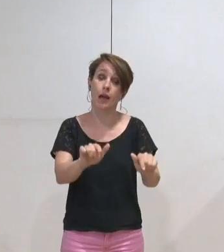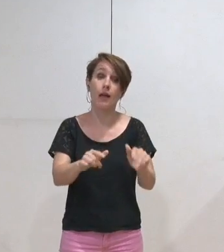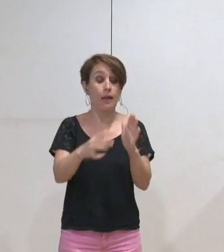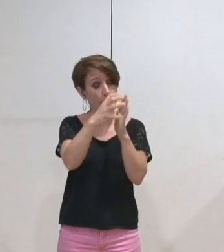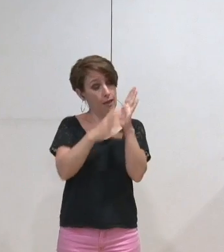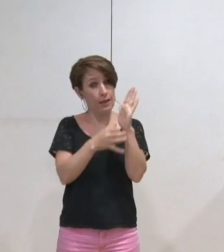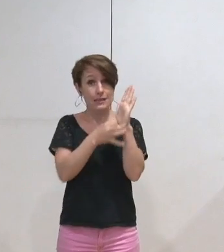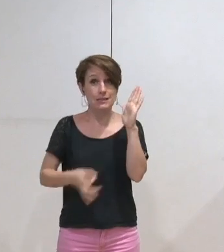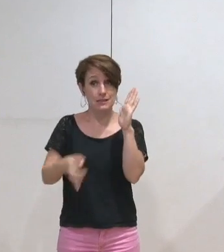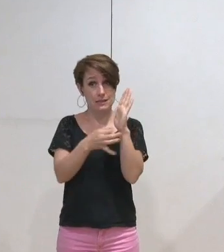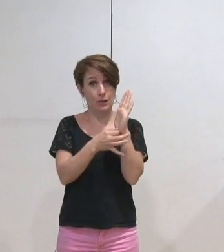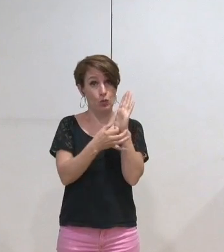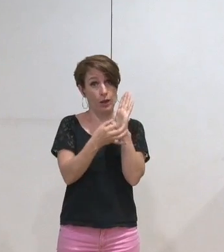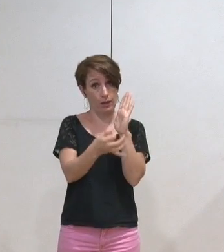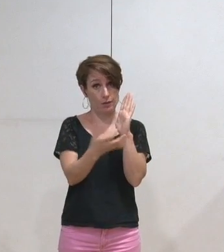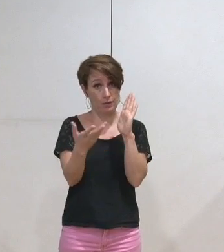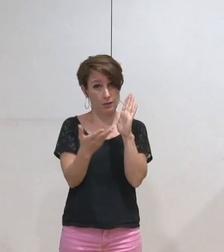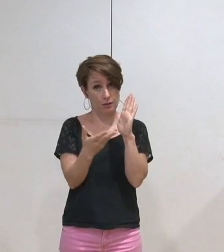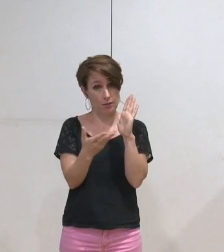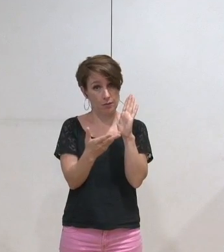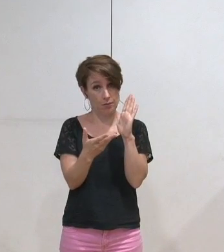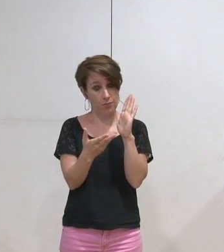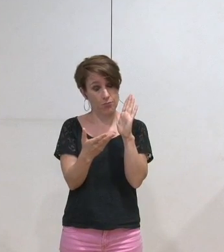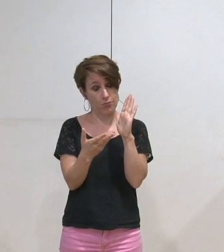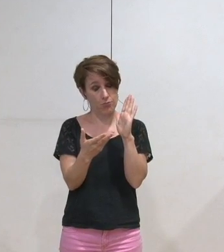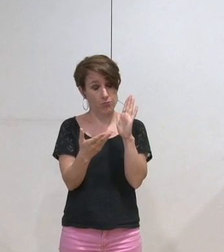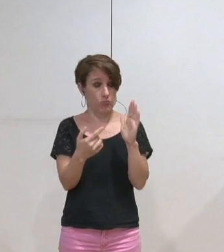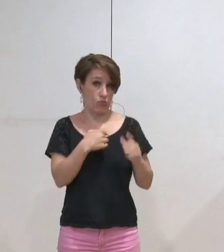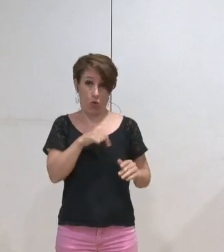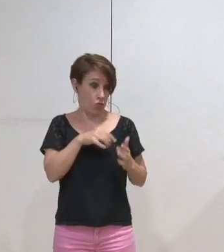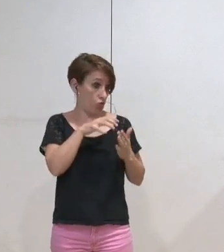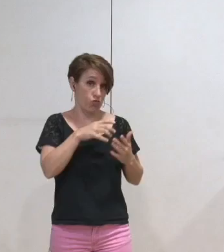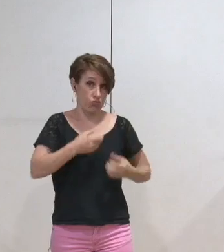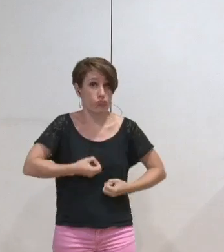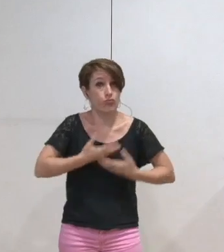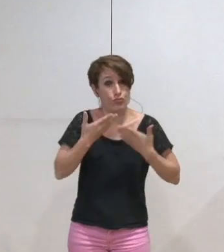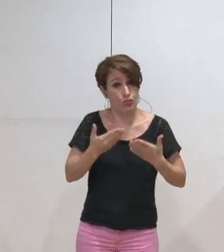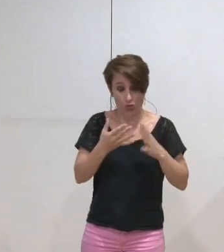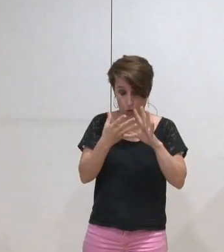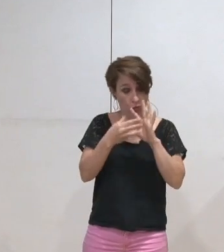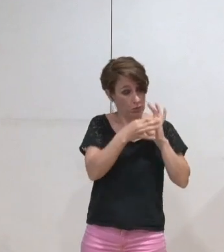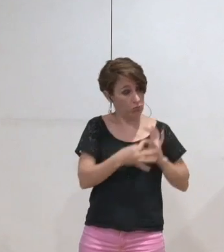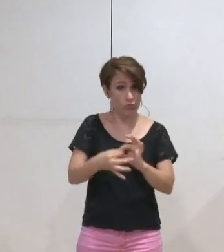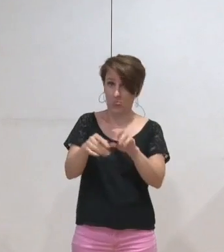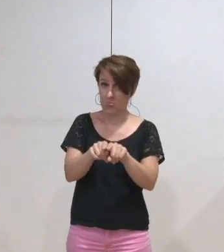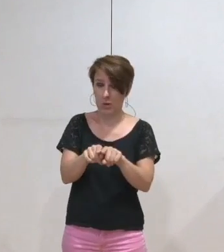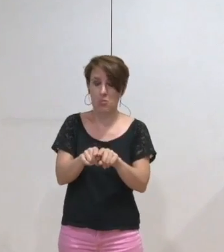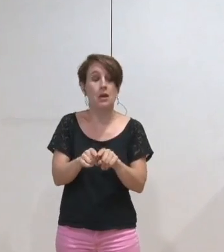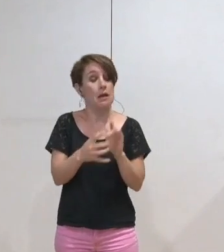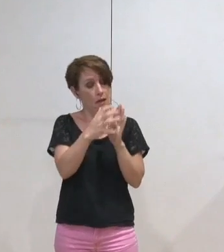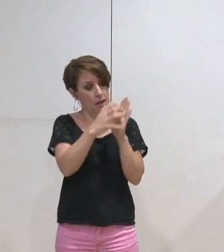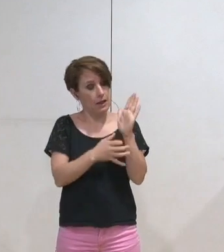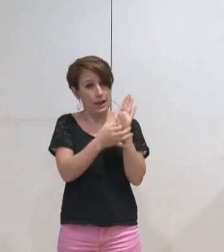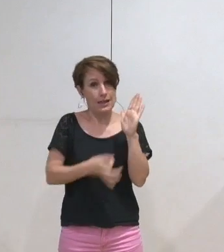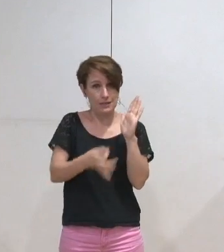dit et notre vœ finalement ne fait que s'inspirer de cette circulaire dit que cette mobilisation a un